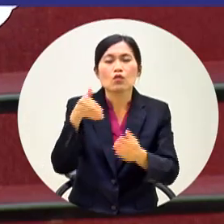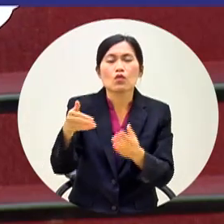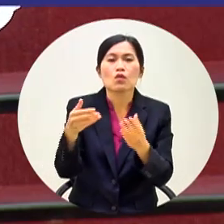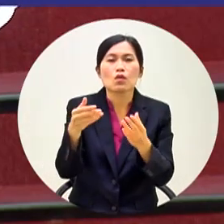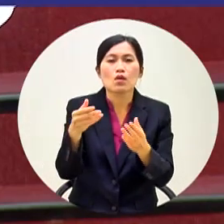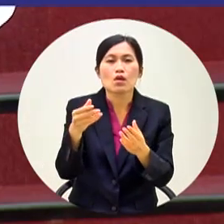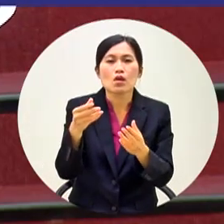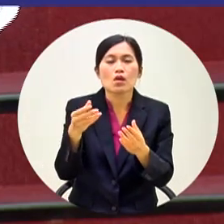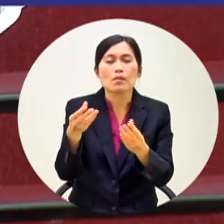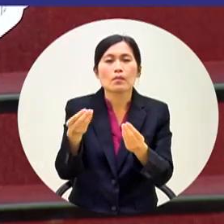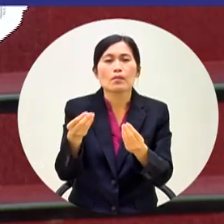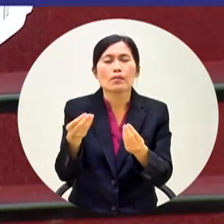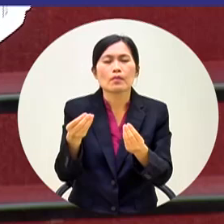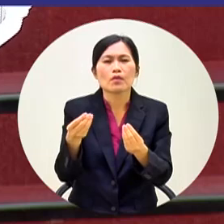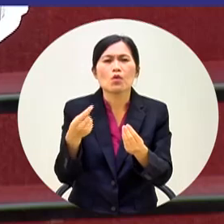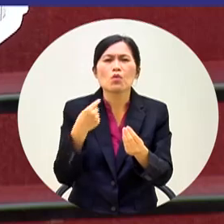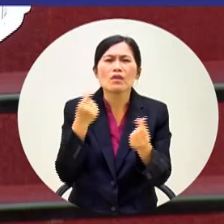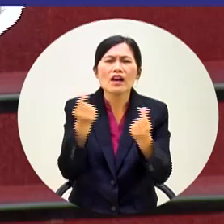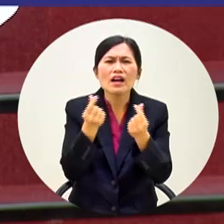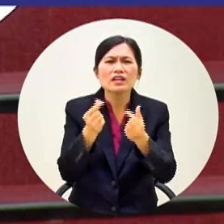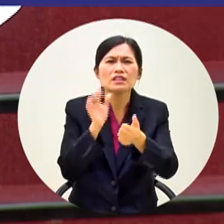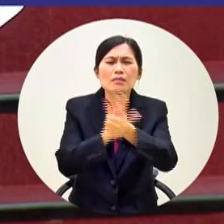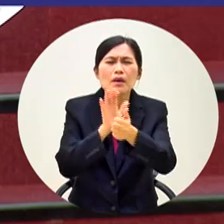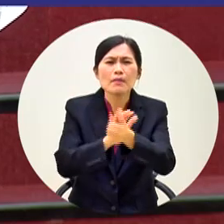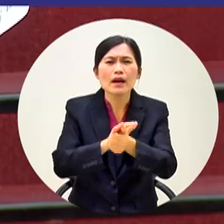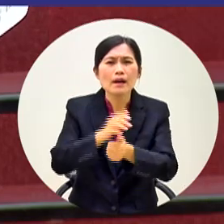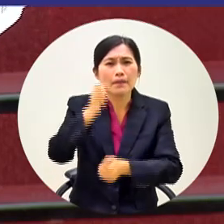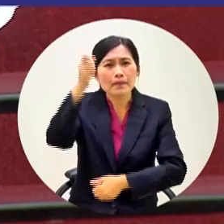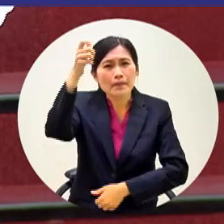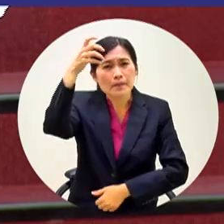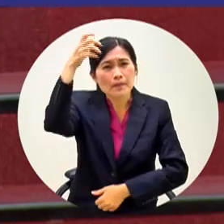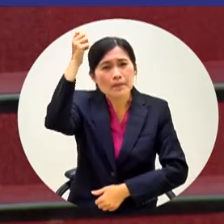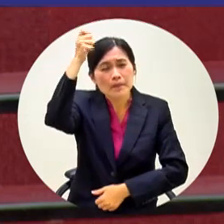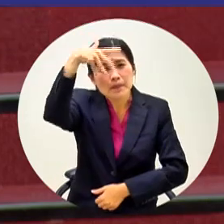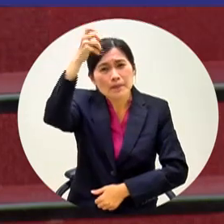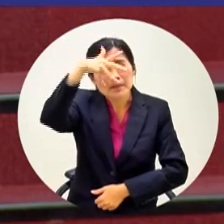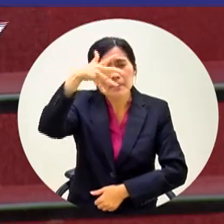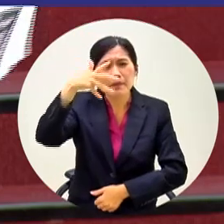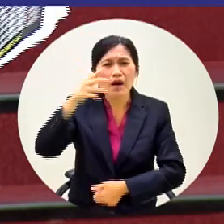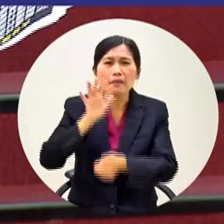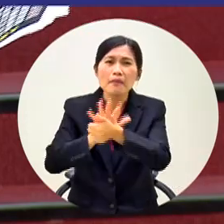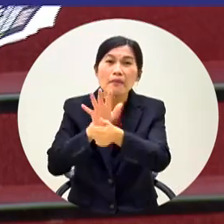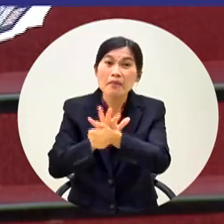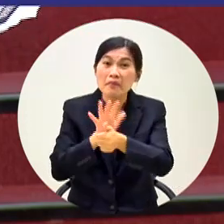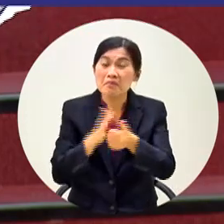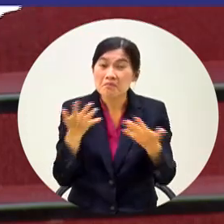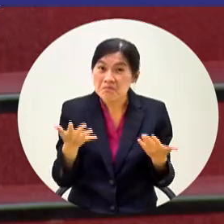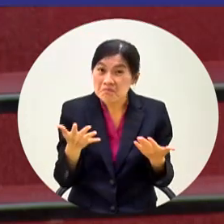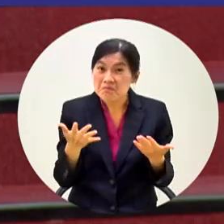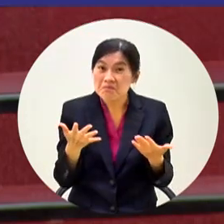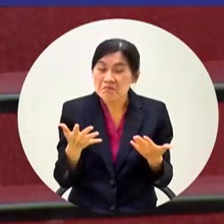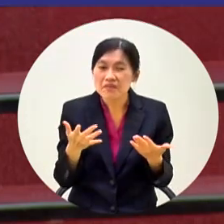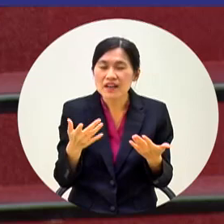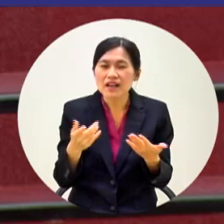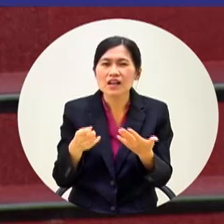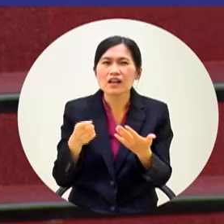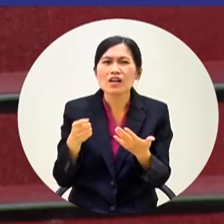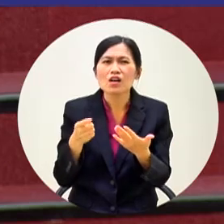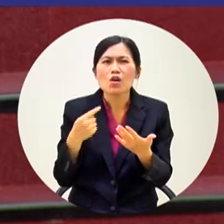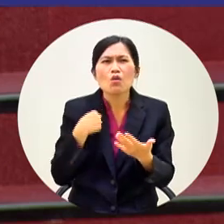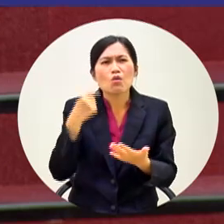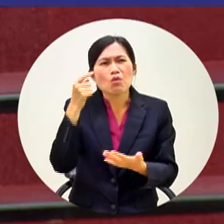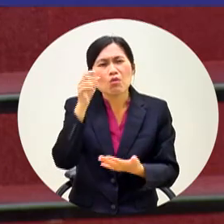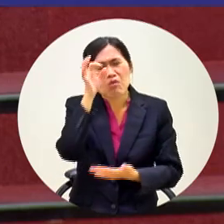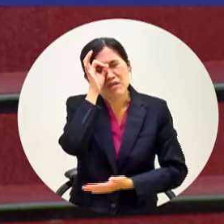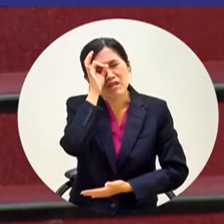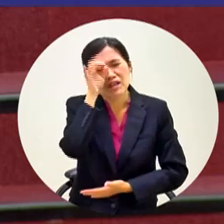呢，在帮川普制造利多。但是呢，川普看起来这一次，没有，已经